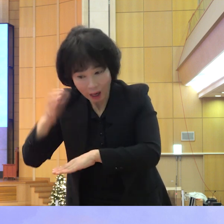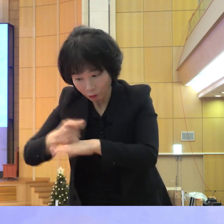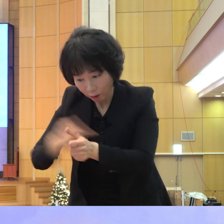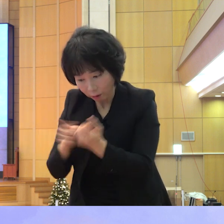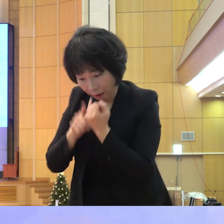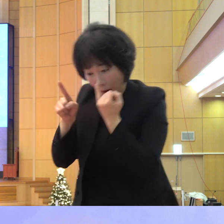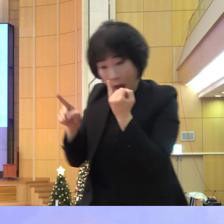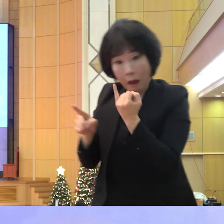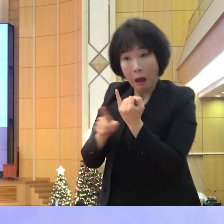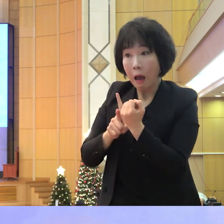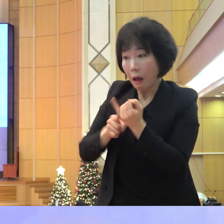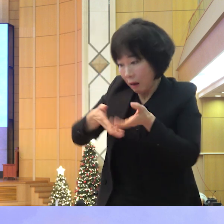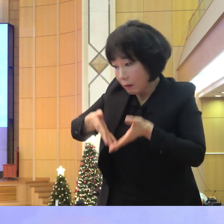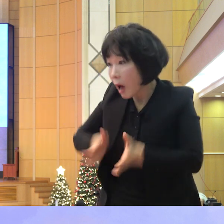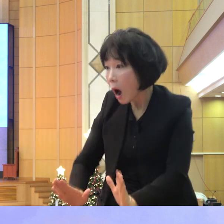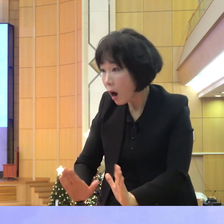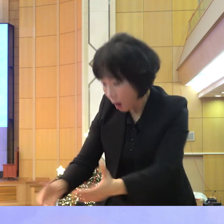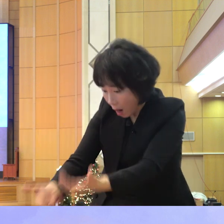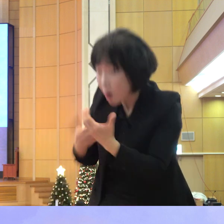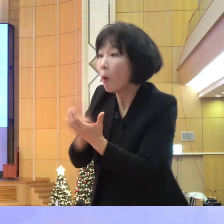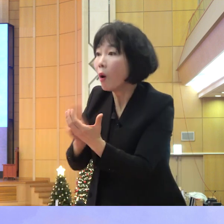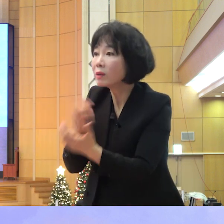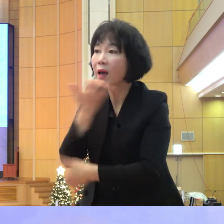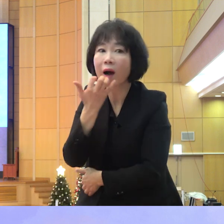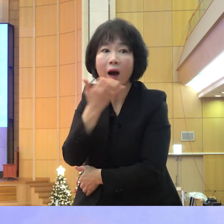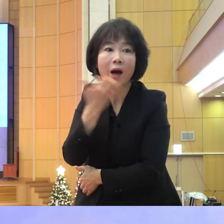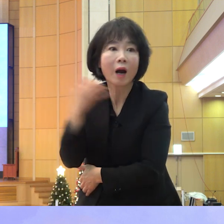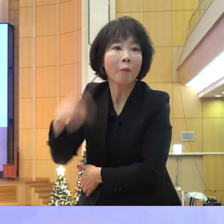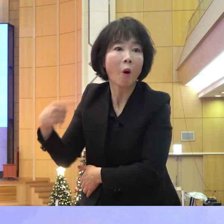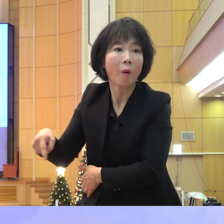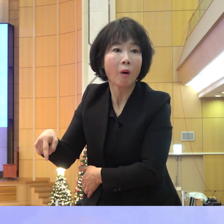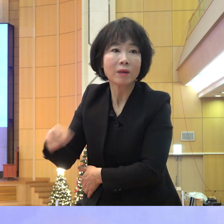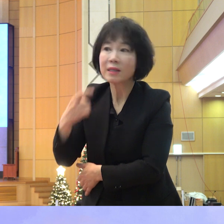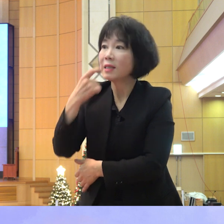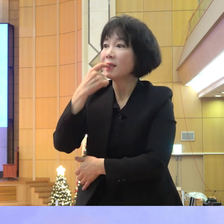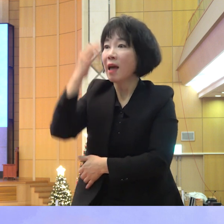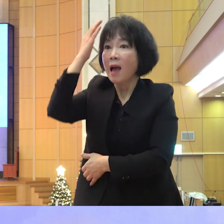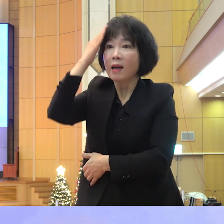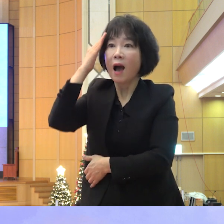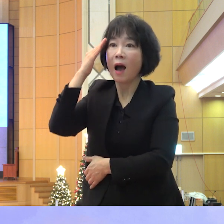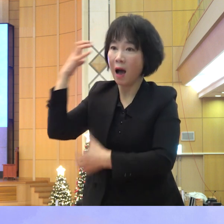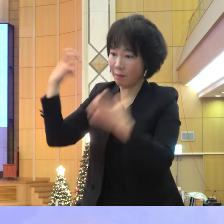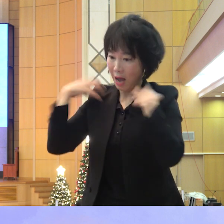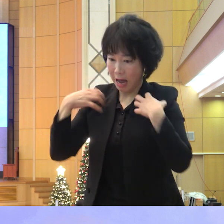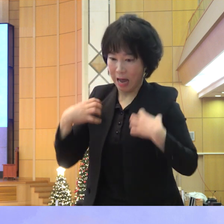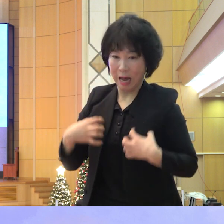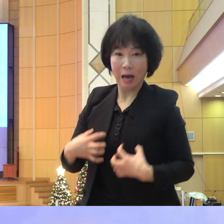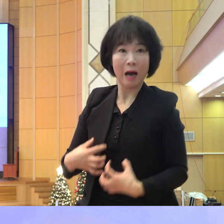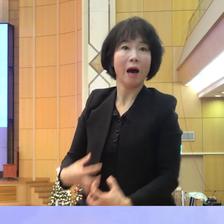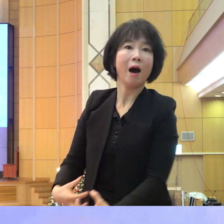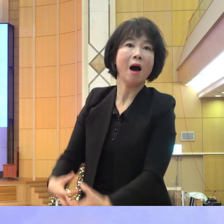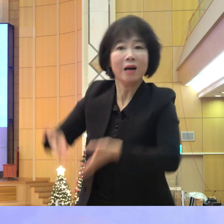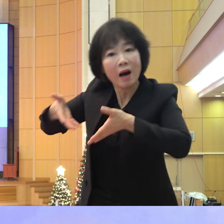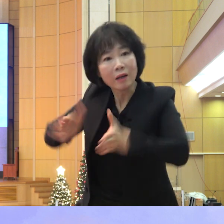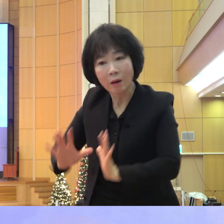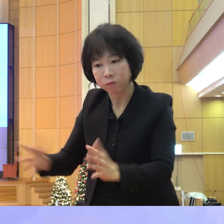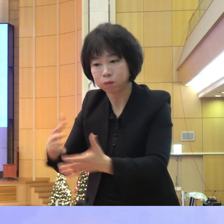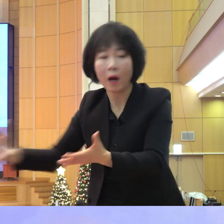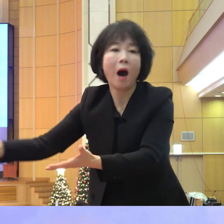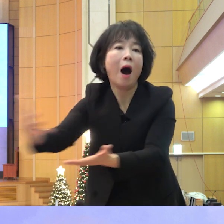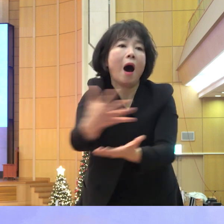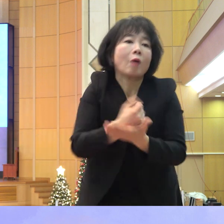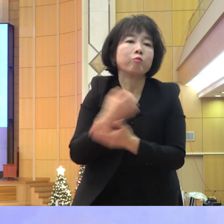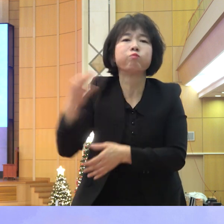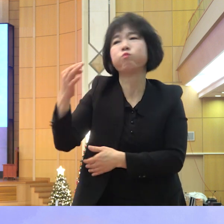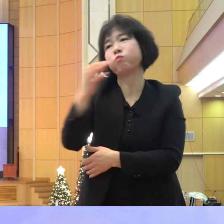보니까 전부 다 뭐 몇 마리 낳는 것은 보니까 처음에 문열이처럼 나오는 걸 보니까 그건 꼭 나오면 금방